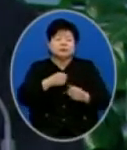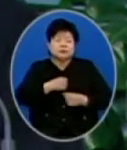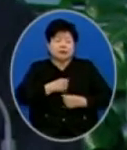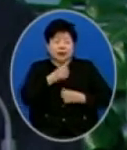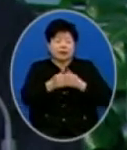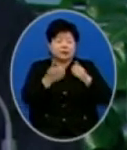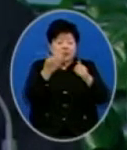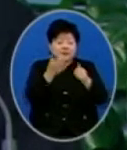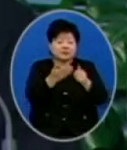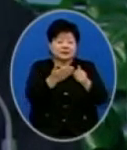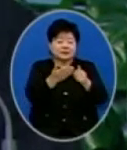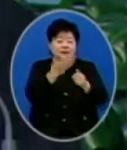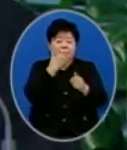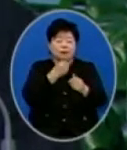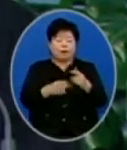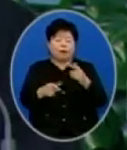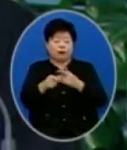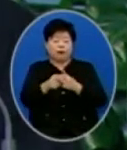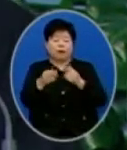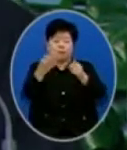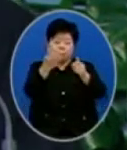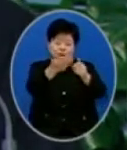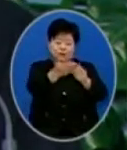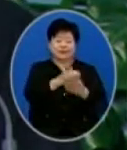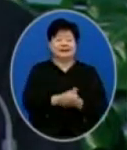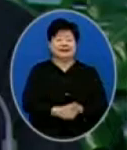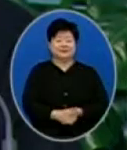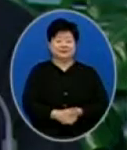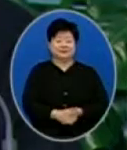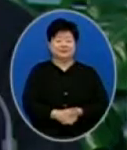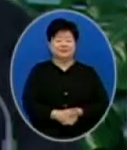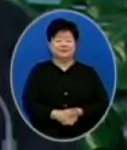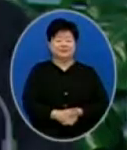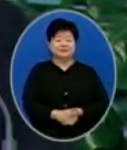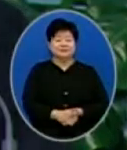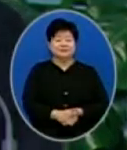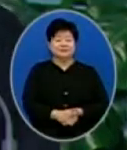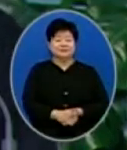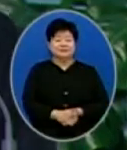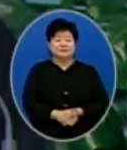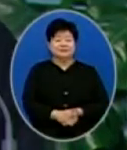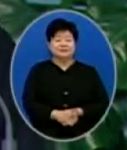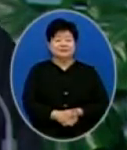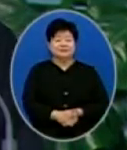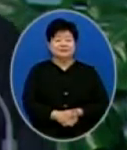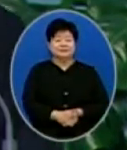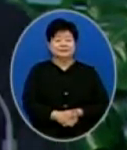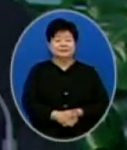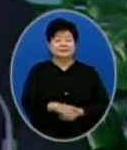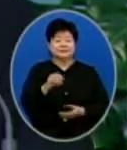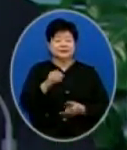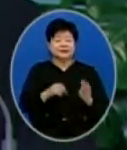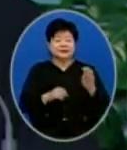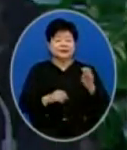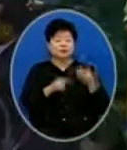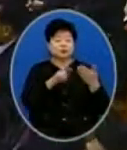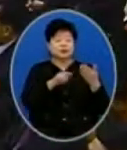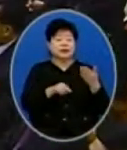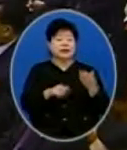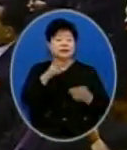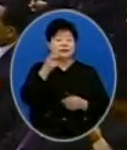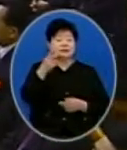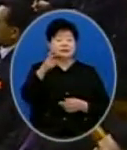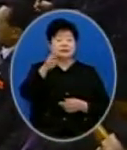지키면 하나님께서 보게 복을 더해 주실 것입니다 보세요 창세기 39장 22절